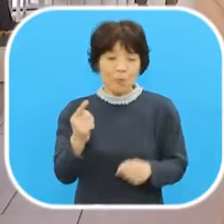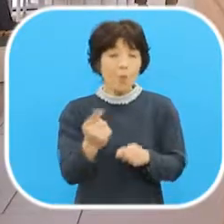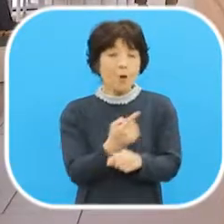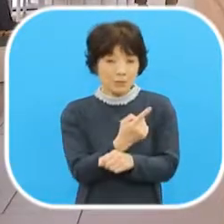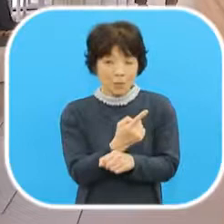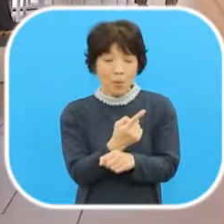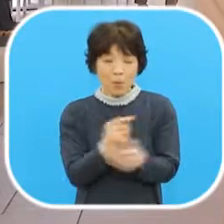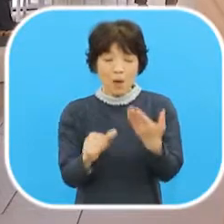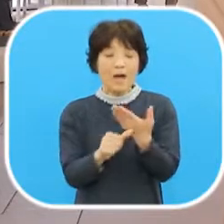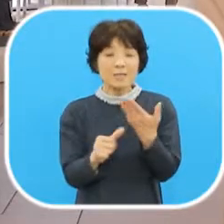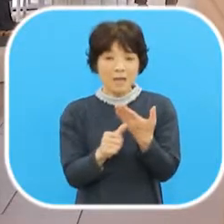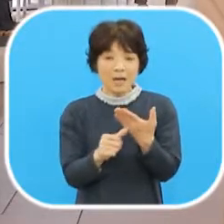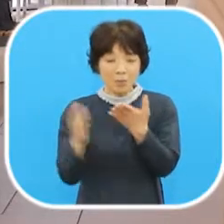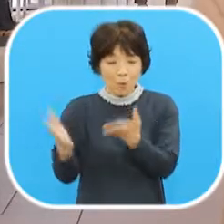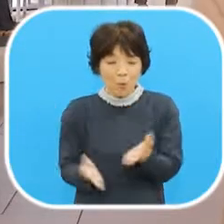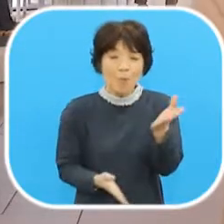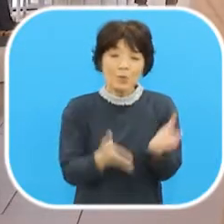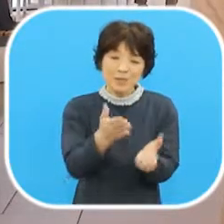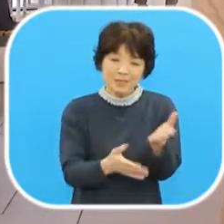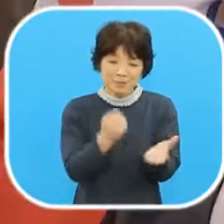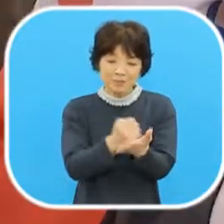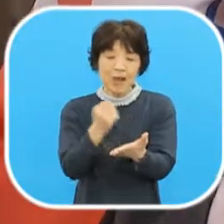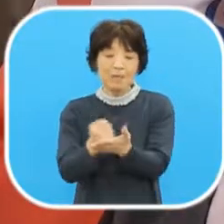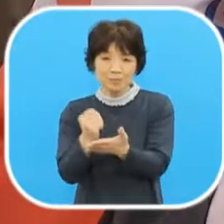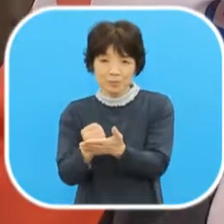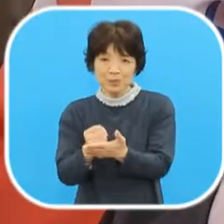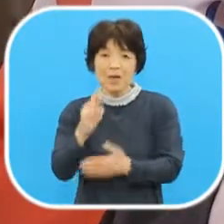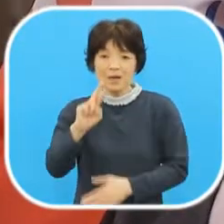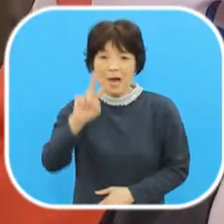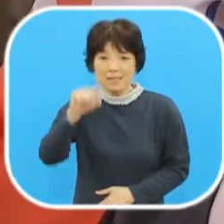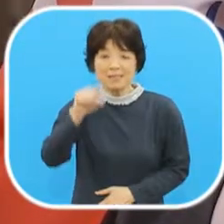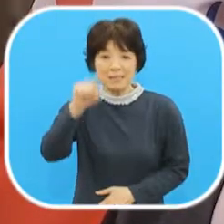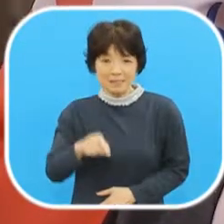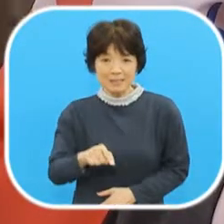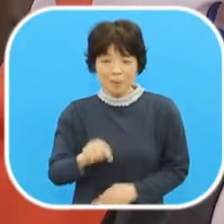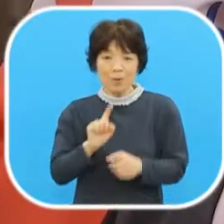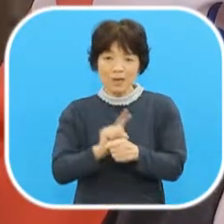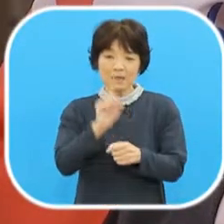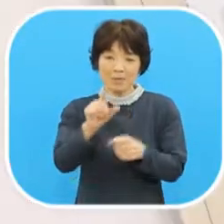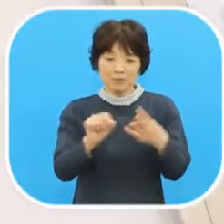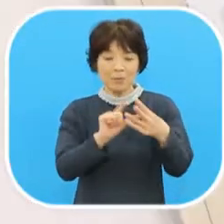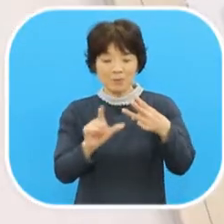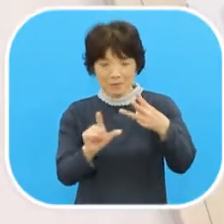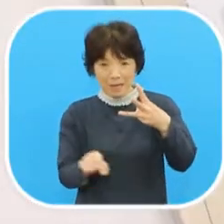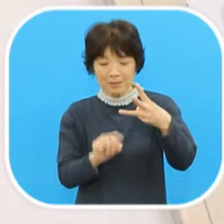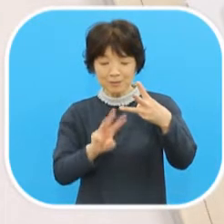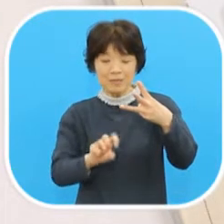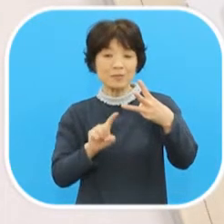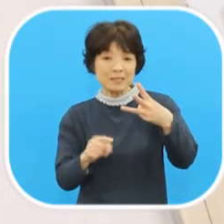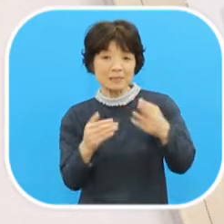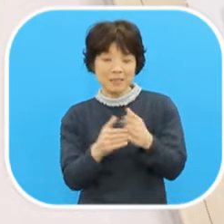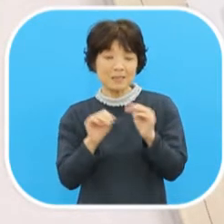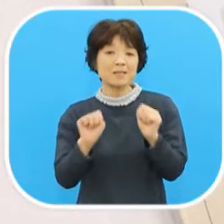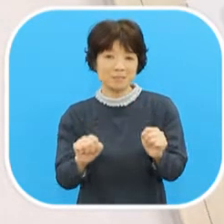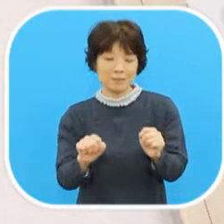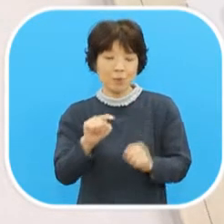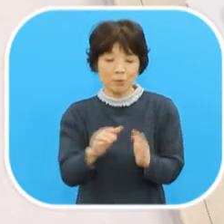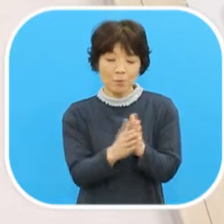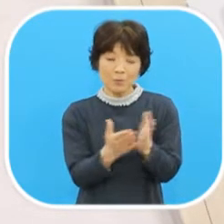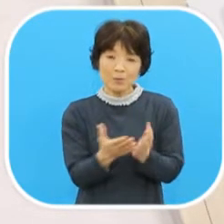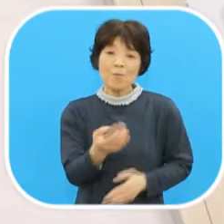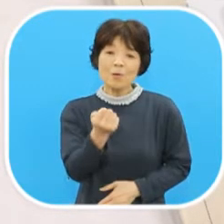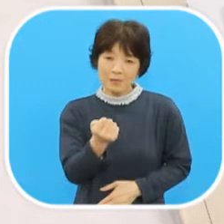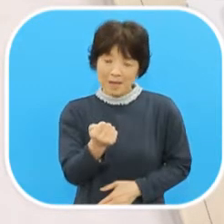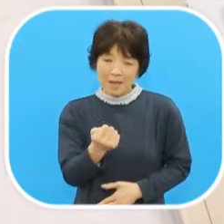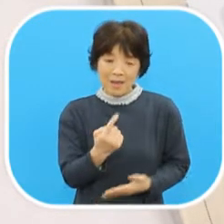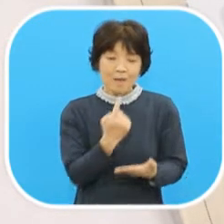も秋田のおもてなしスタンプラリーというものを来年の3月31日まで行っています。このパンフレットを持って参加施設を